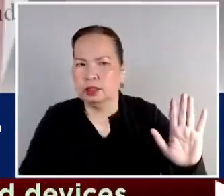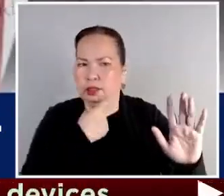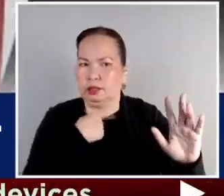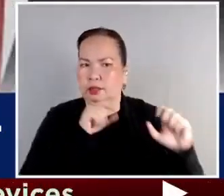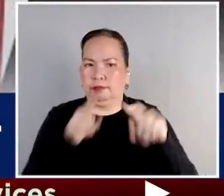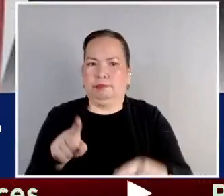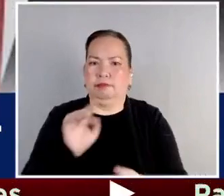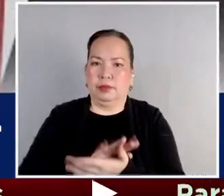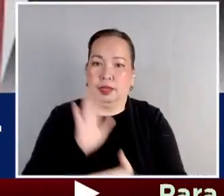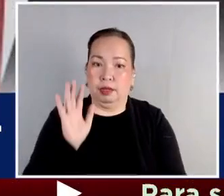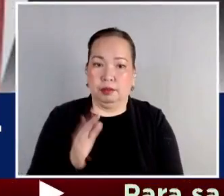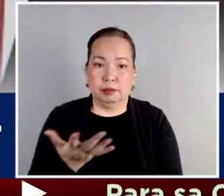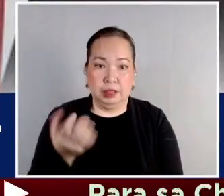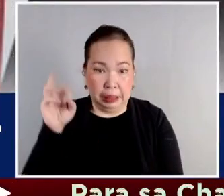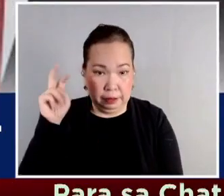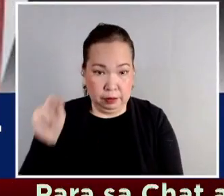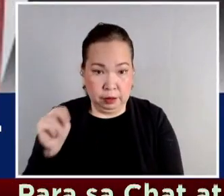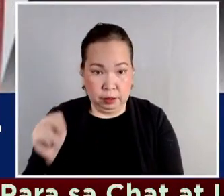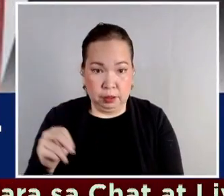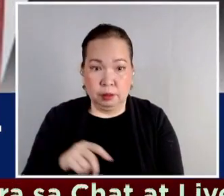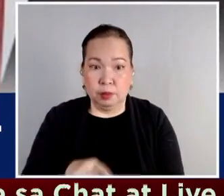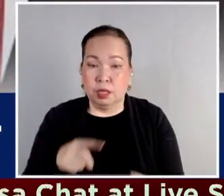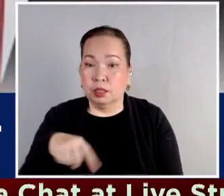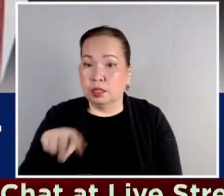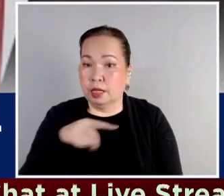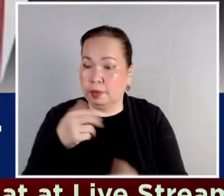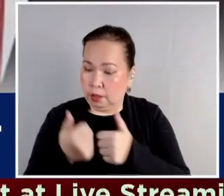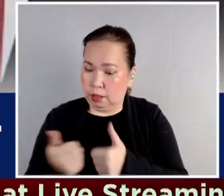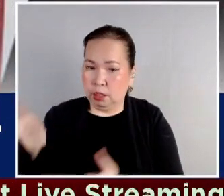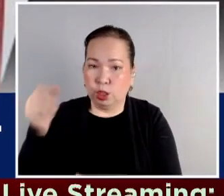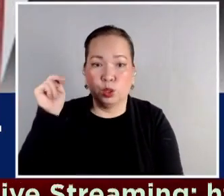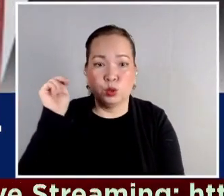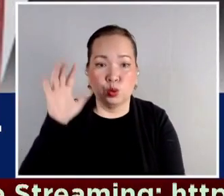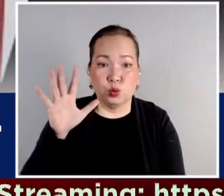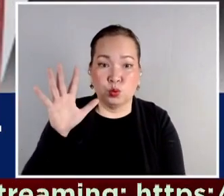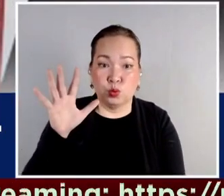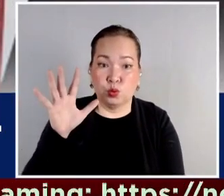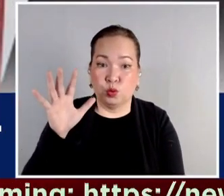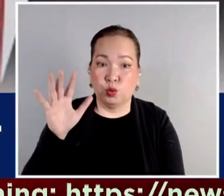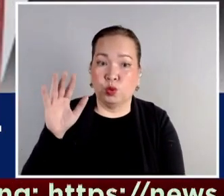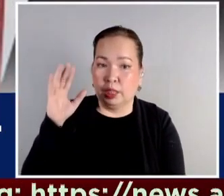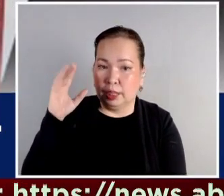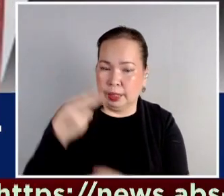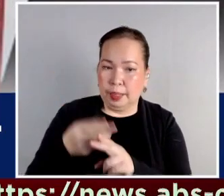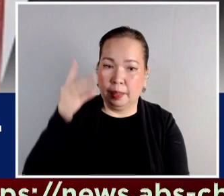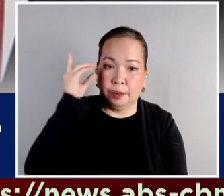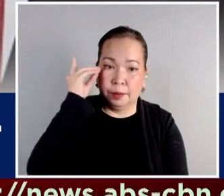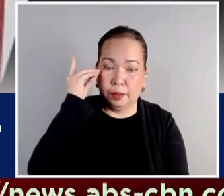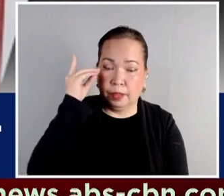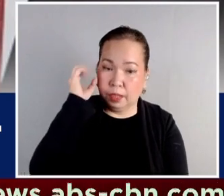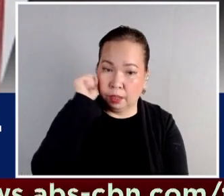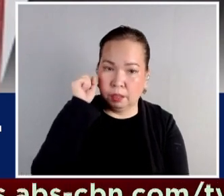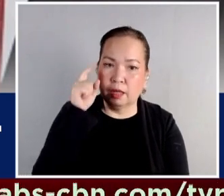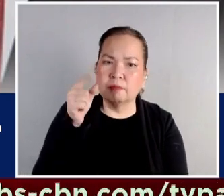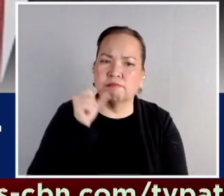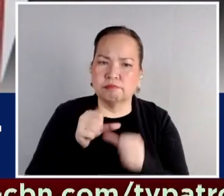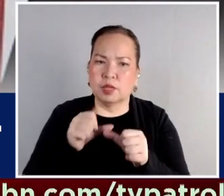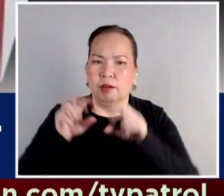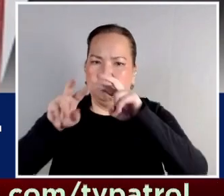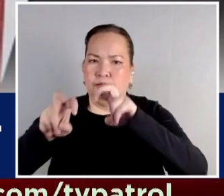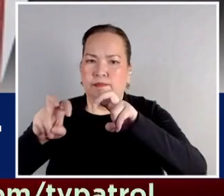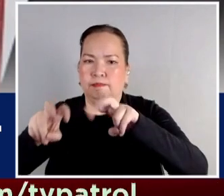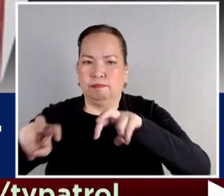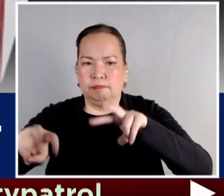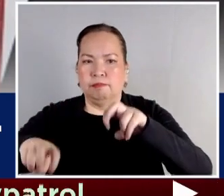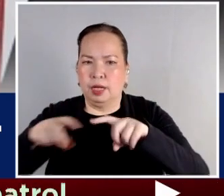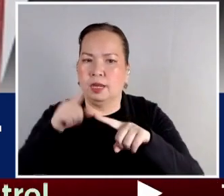kinakailangan. Ayon naman sa bagong executive director ng PSDBM na si Dennis Santiago, pinaiimbestigahan na niya ito at